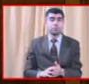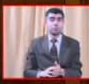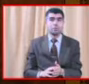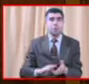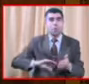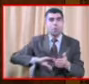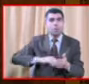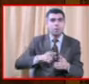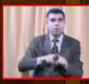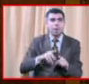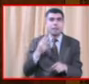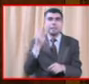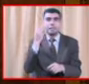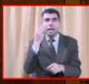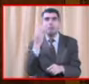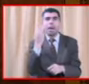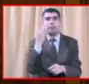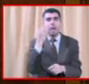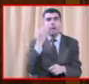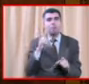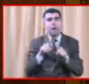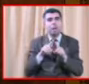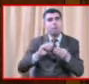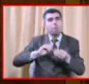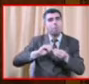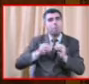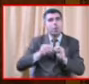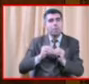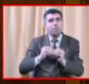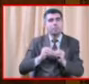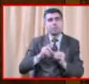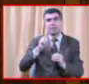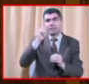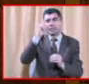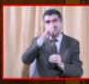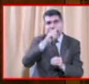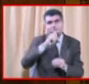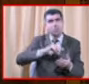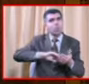هاد الشيء دازت 3 أيام 4 أيام بالمنافع ديالو وبالخسائر ديالو،